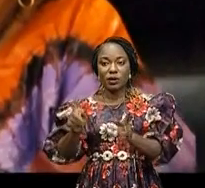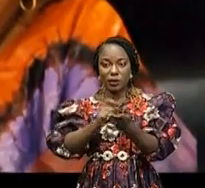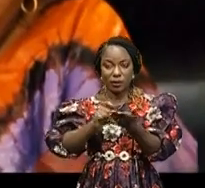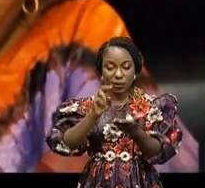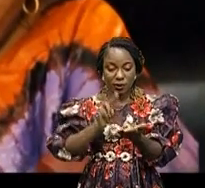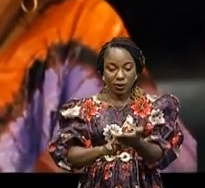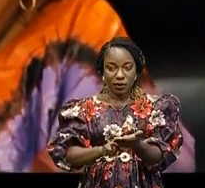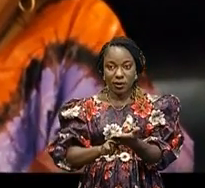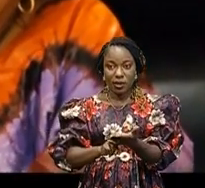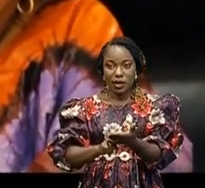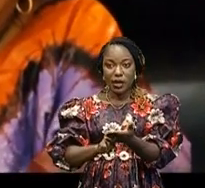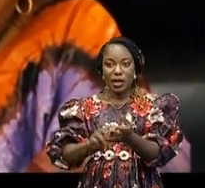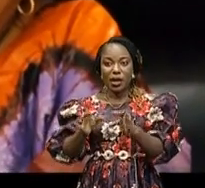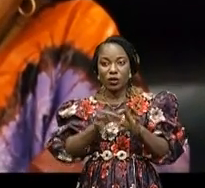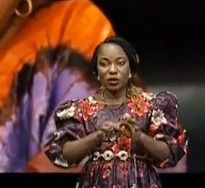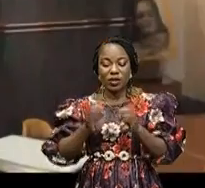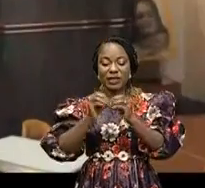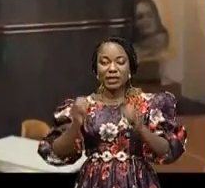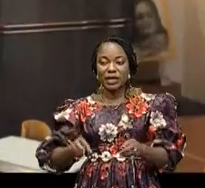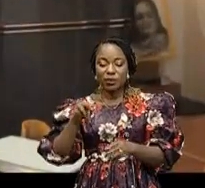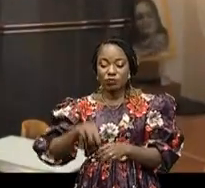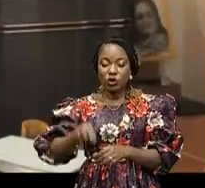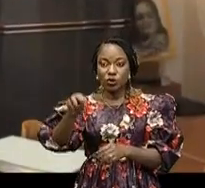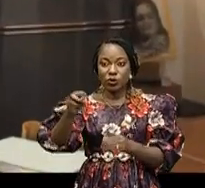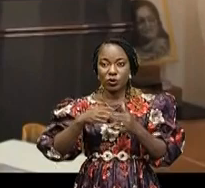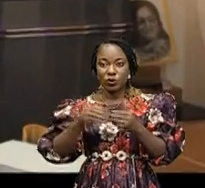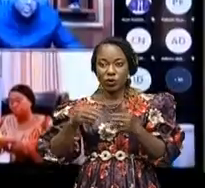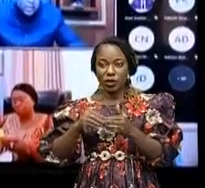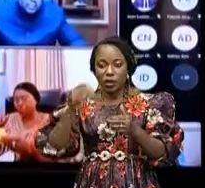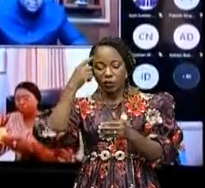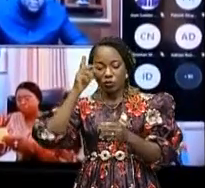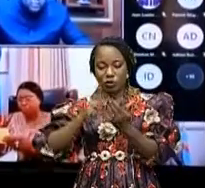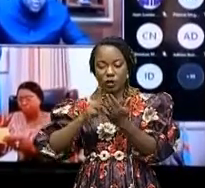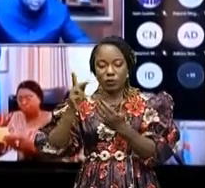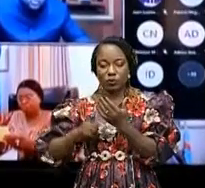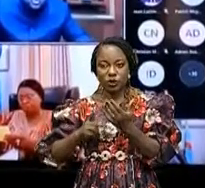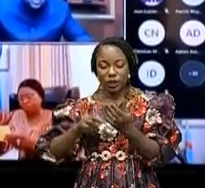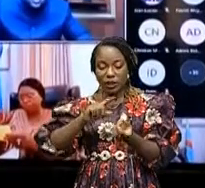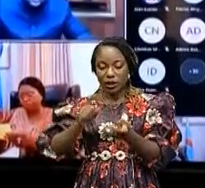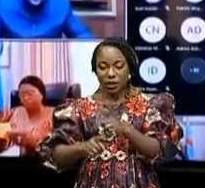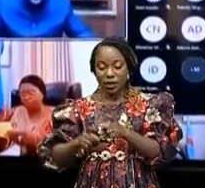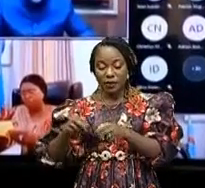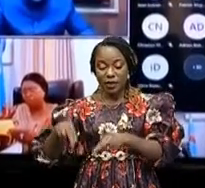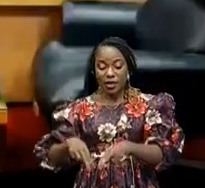ratification de l'accord de prêt de 50 millions de dollars américains au titre de projet de réhabilitation de la